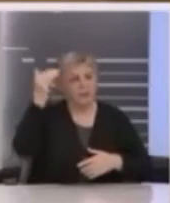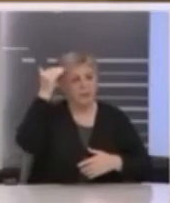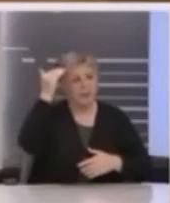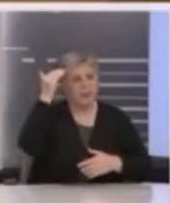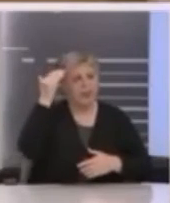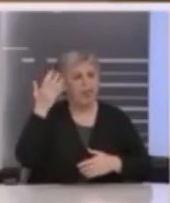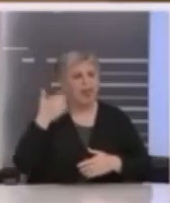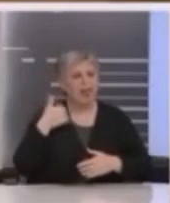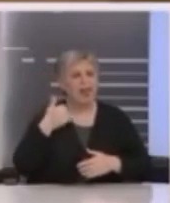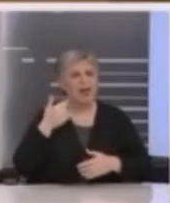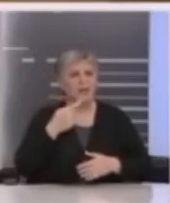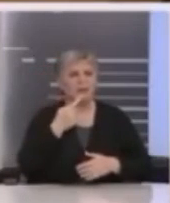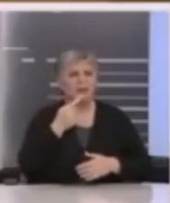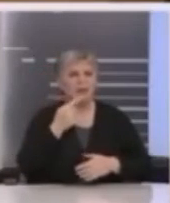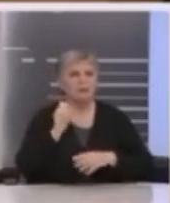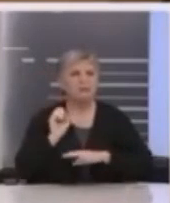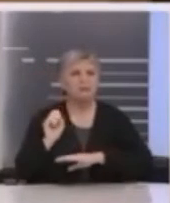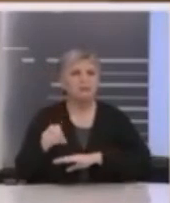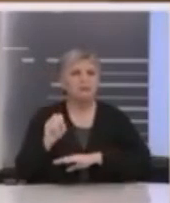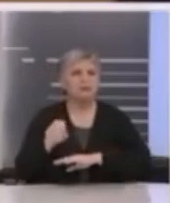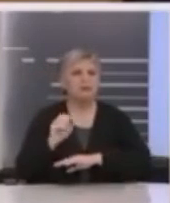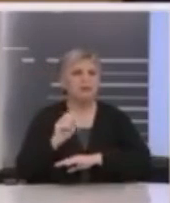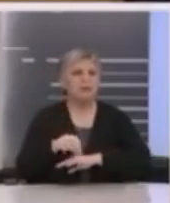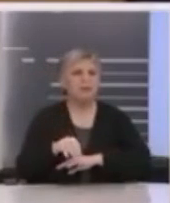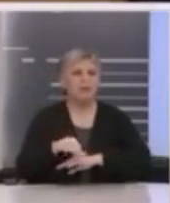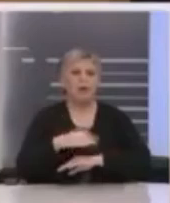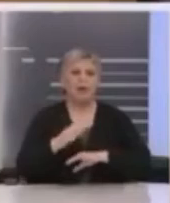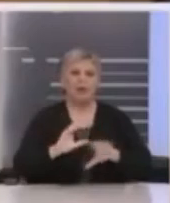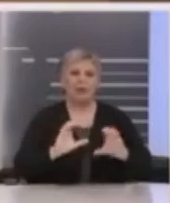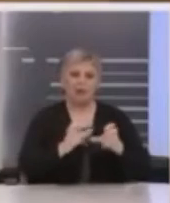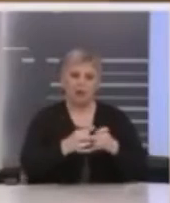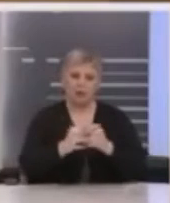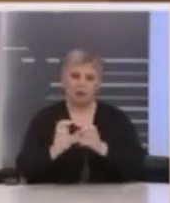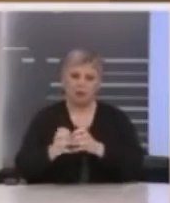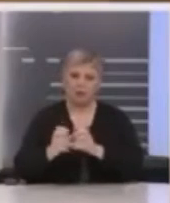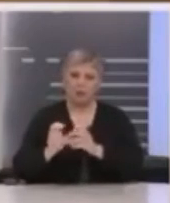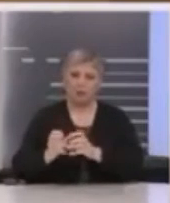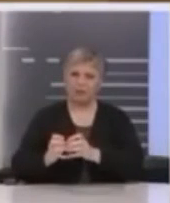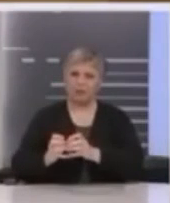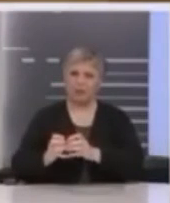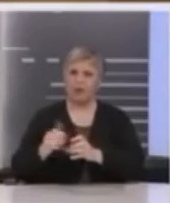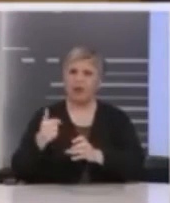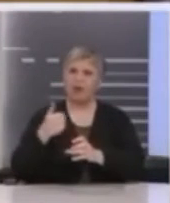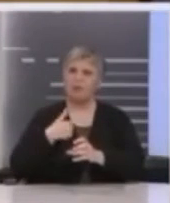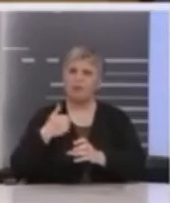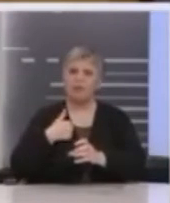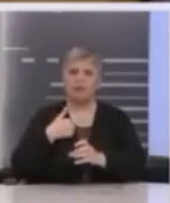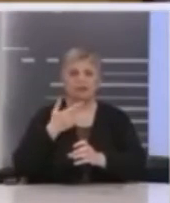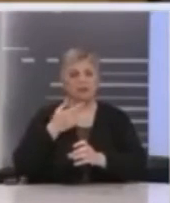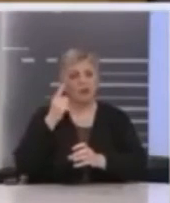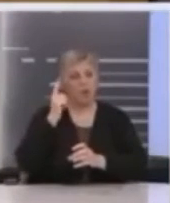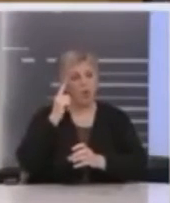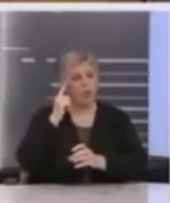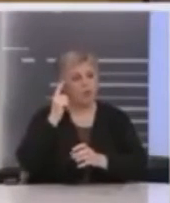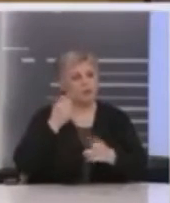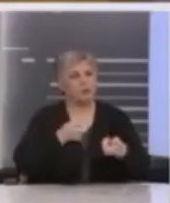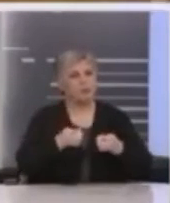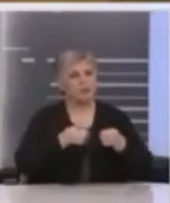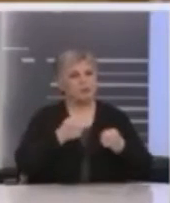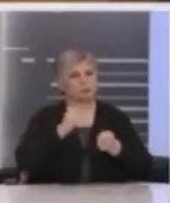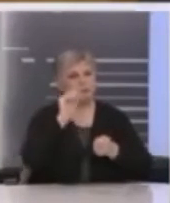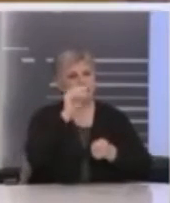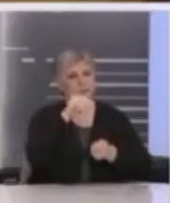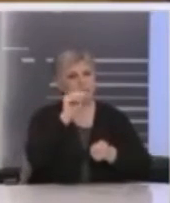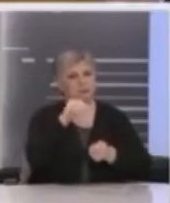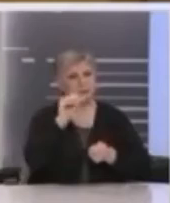φιλοδορημάτων εκμαυλισμού απέναντι σε κάποιους άλλους, τους οποίους εκλαμβάνουμε ως αφελείς, διότι οι ίδιοι τα